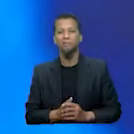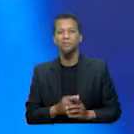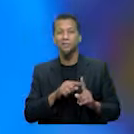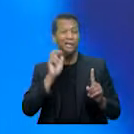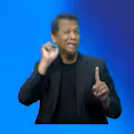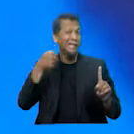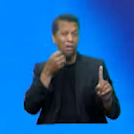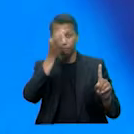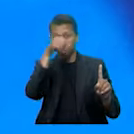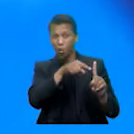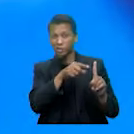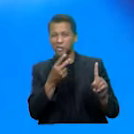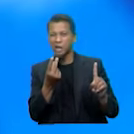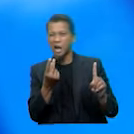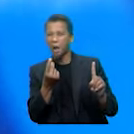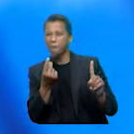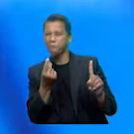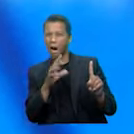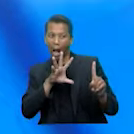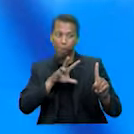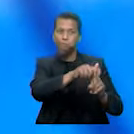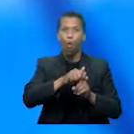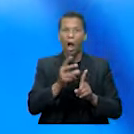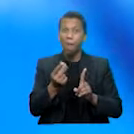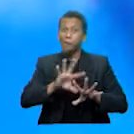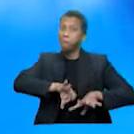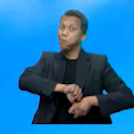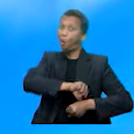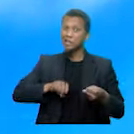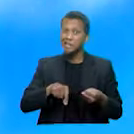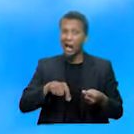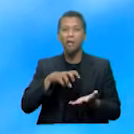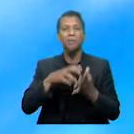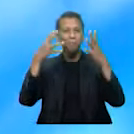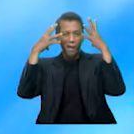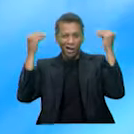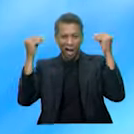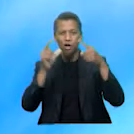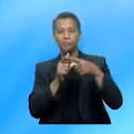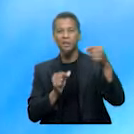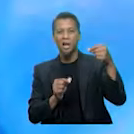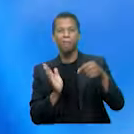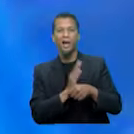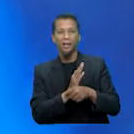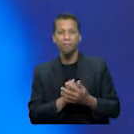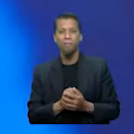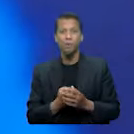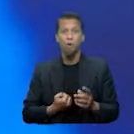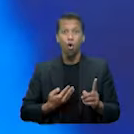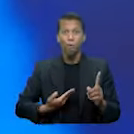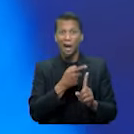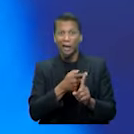Seorang istri polisi dirampok dan nyaris diperkosa di rumahnya di Padang, Sumatera Barat. Korban dianiaya pelaku dengan